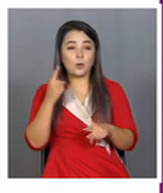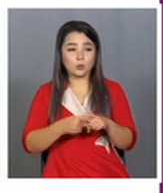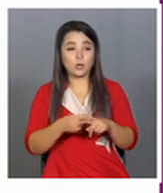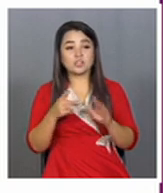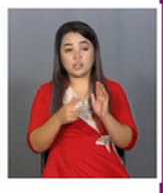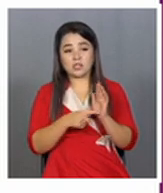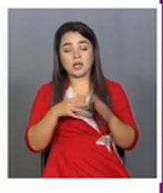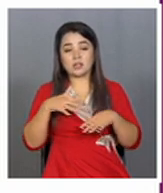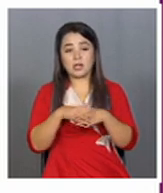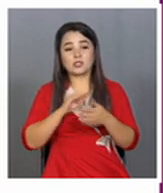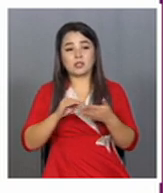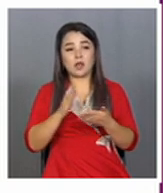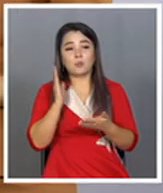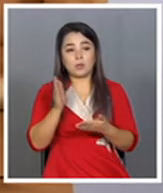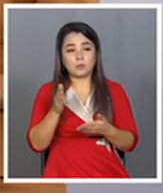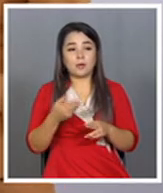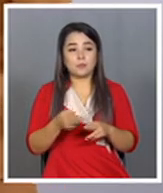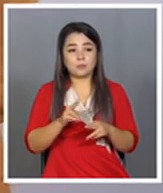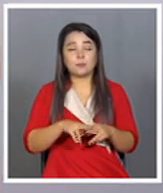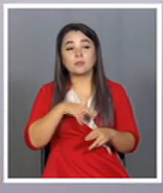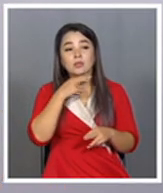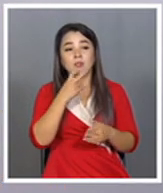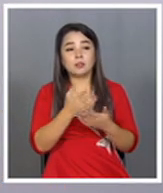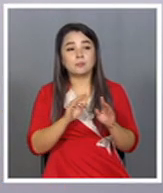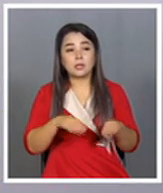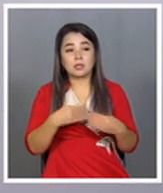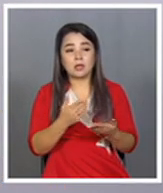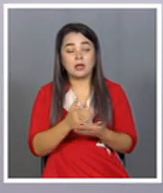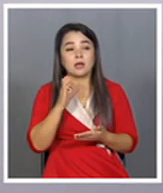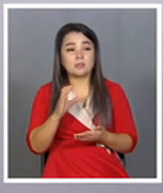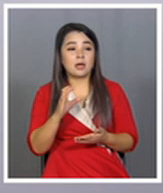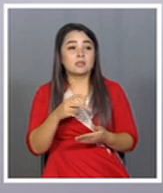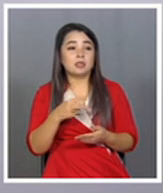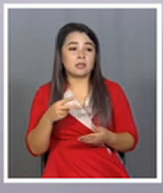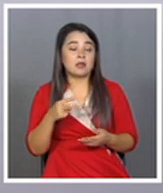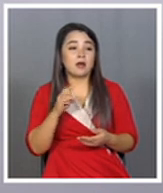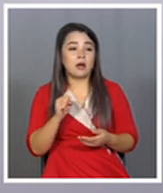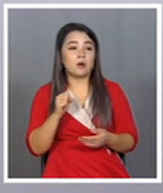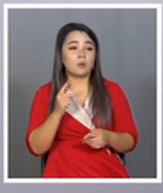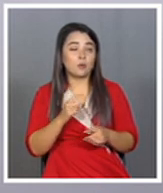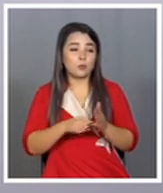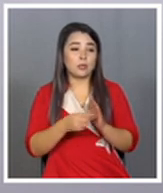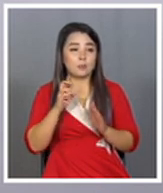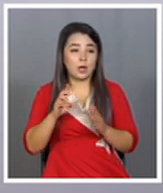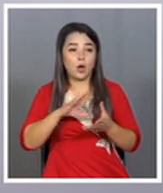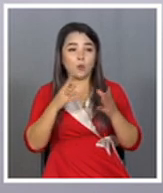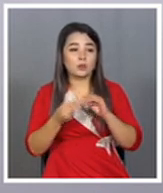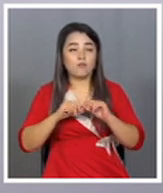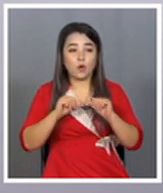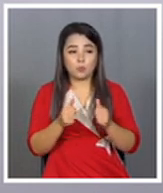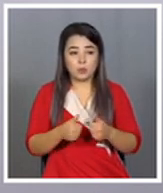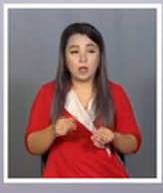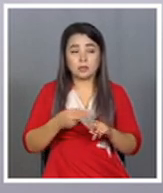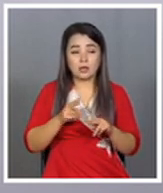7 деп өрнектеп белгілеп аламыз. Бізге белгілі S тең A көбейтілген B. Бұл ауданның формуласы.